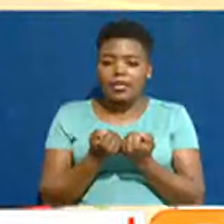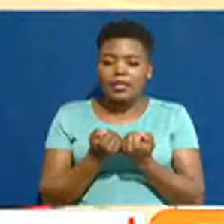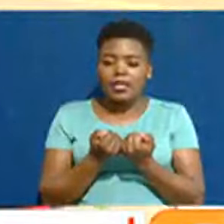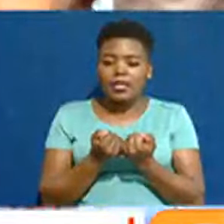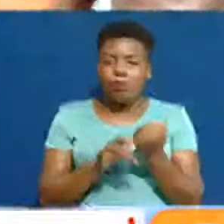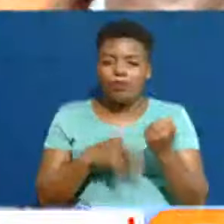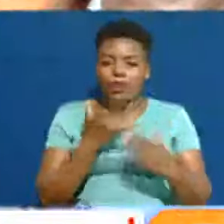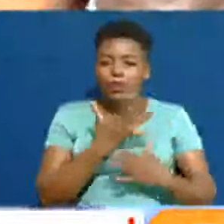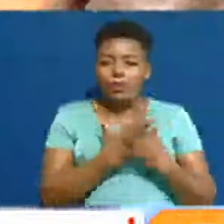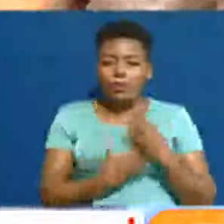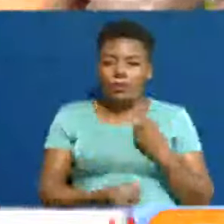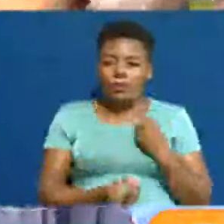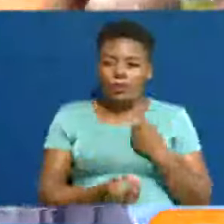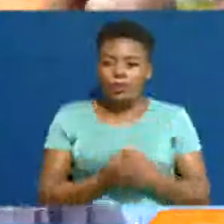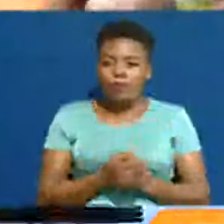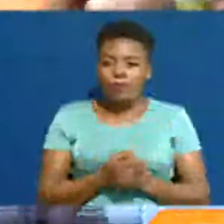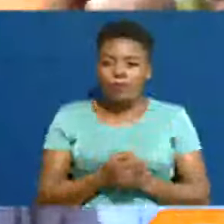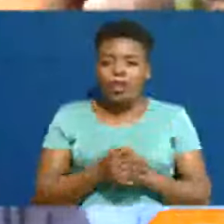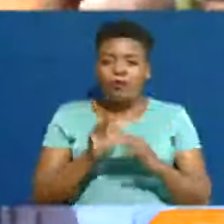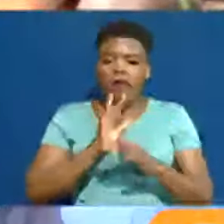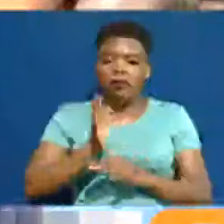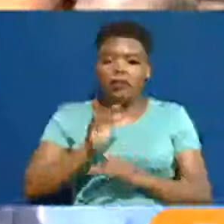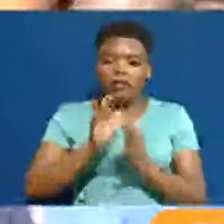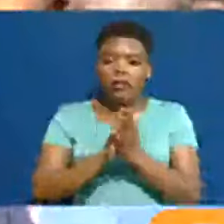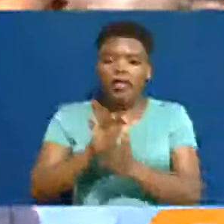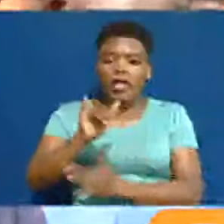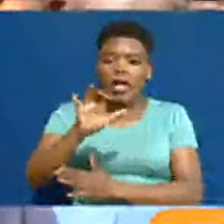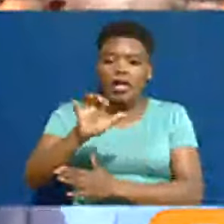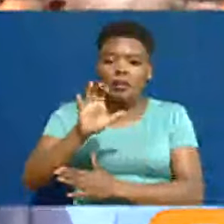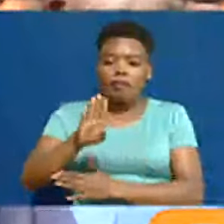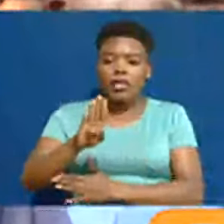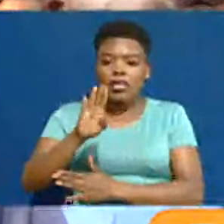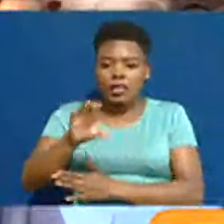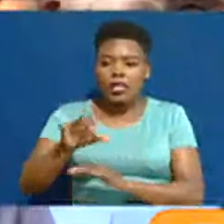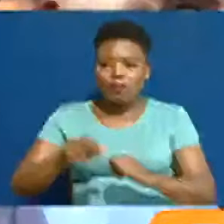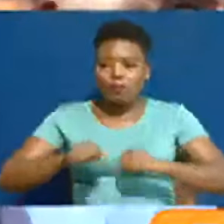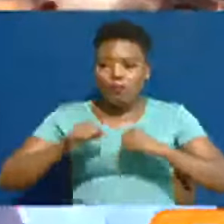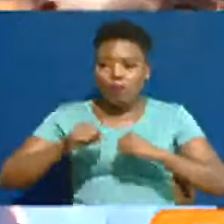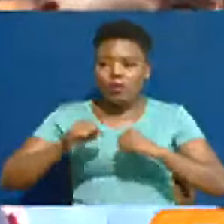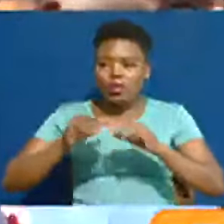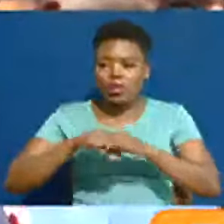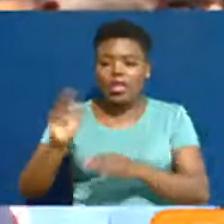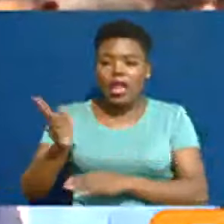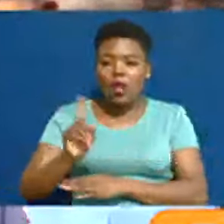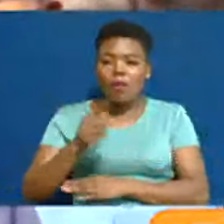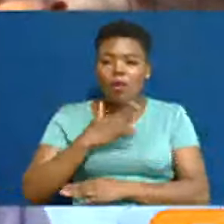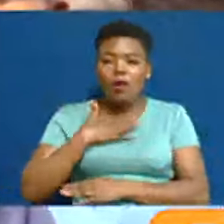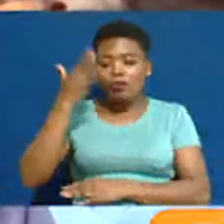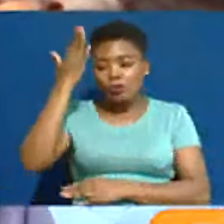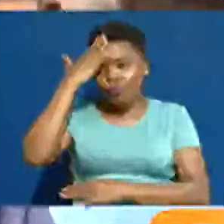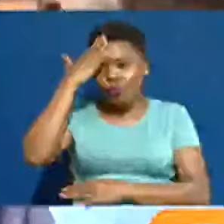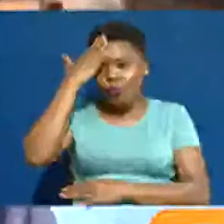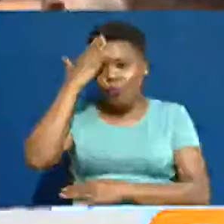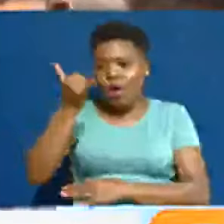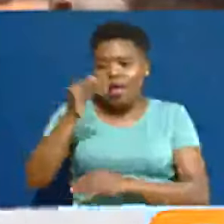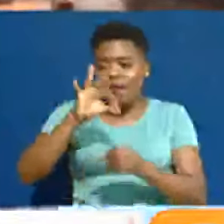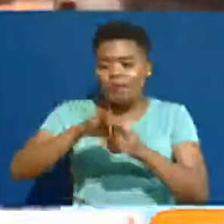upu. Nimezungumza na wakubwa wa IEBC kule Nairobi kutaka kujua ni kwa nini upigaji kura